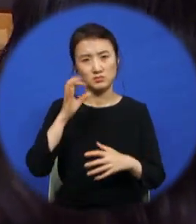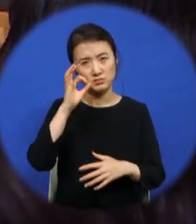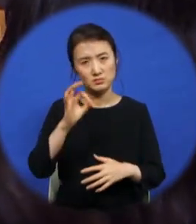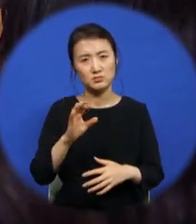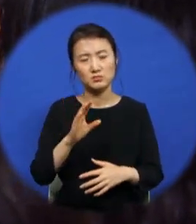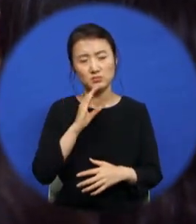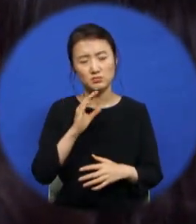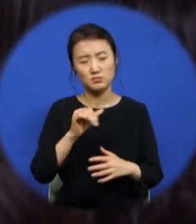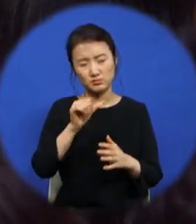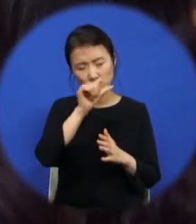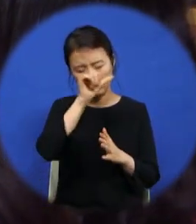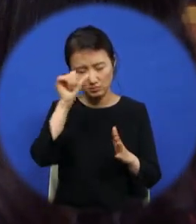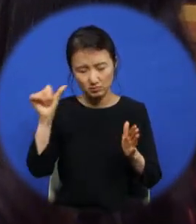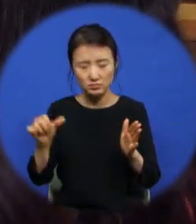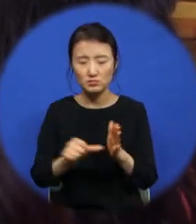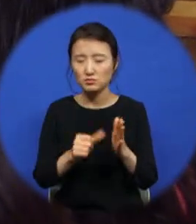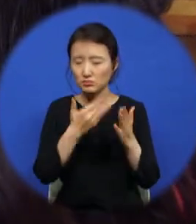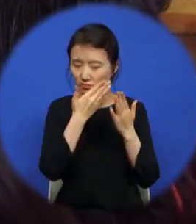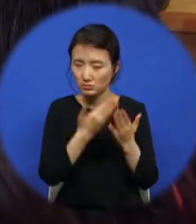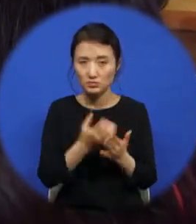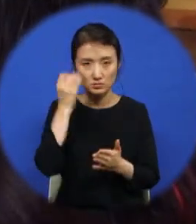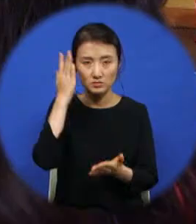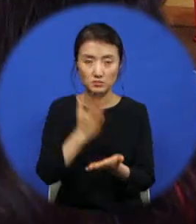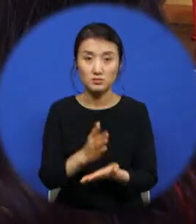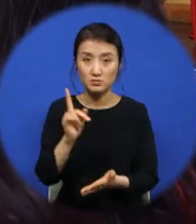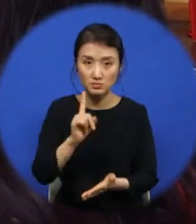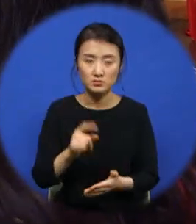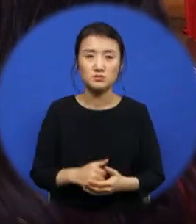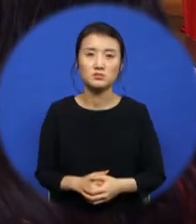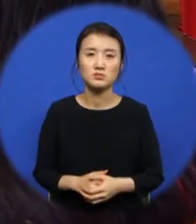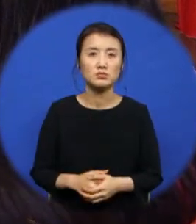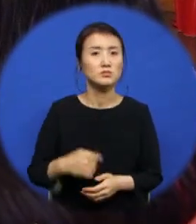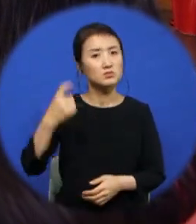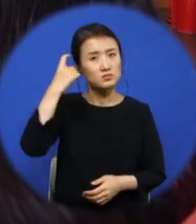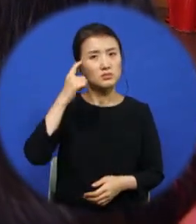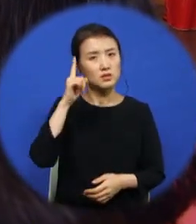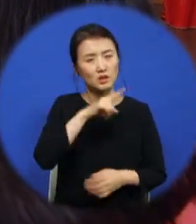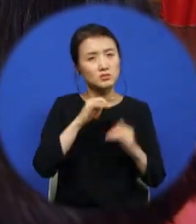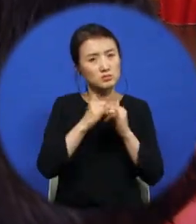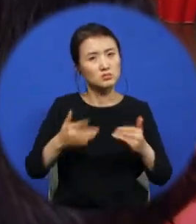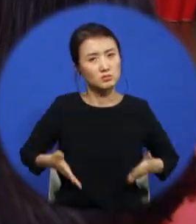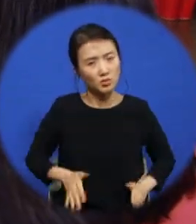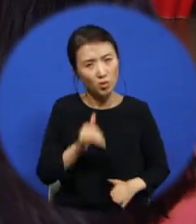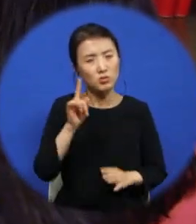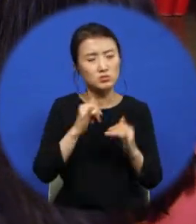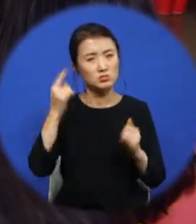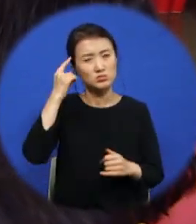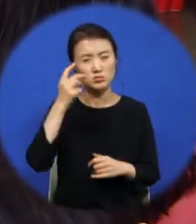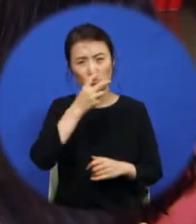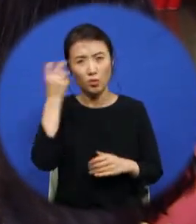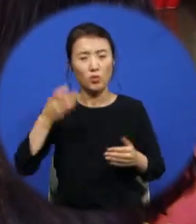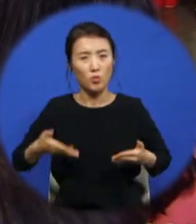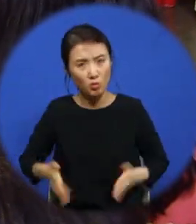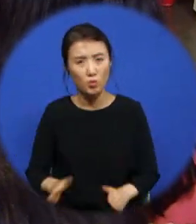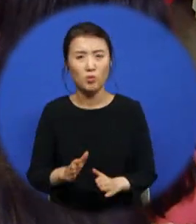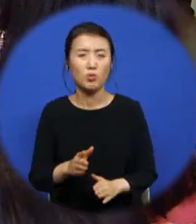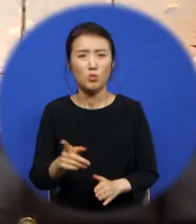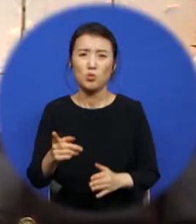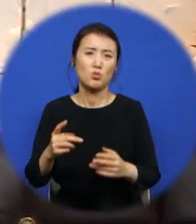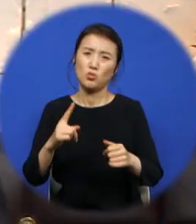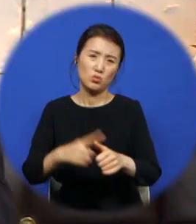한 거 우리가 머리가 좀 나쁘게 날 수도 있지 않습니까 어떤 3억 수 무리가 좋게 나올 수도 있고 그걸 어떻게 하겠냐고